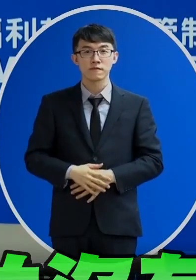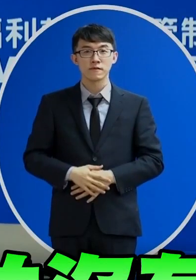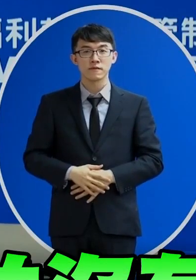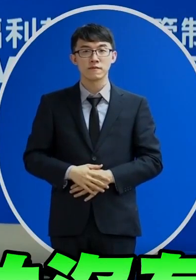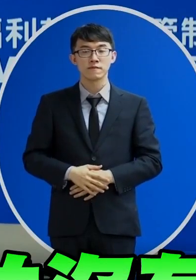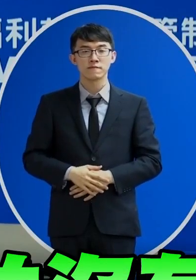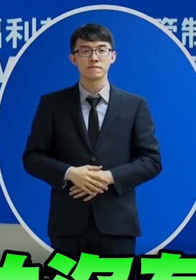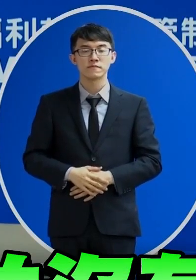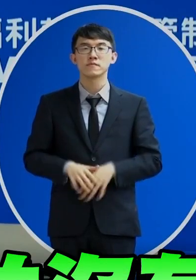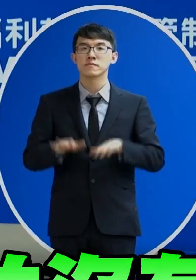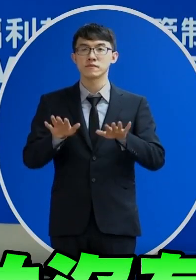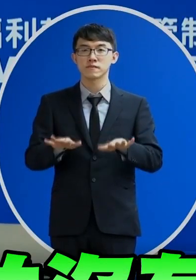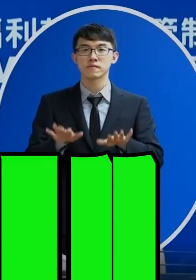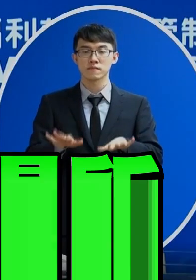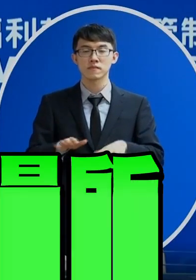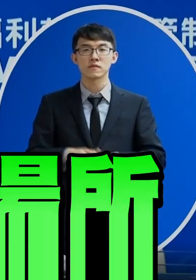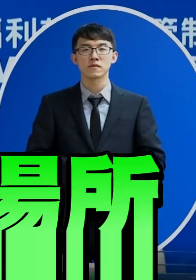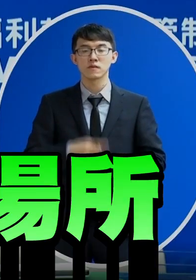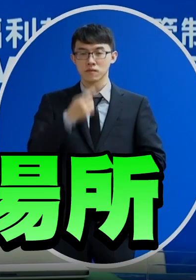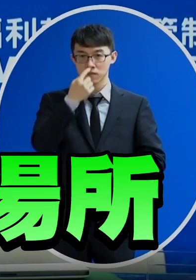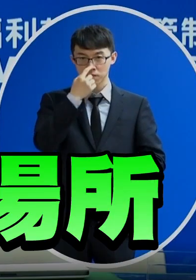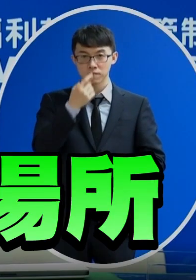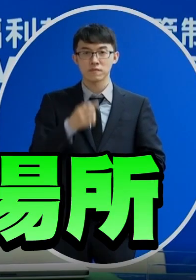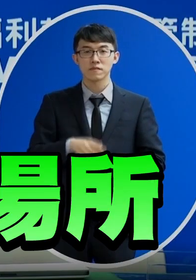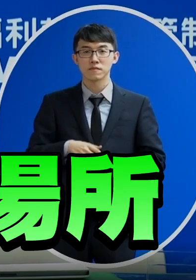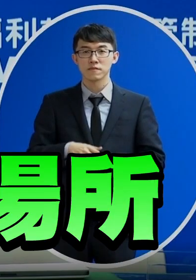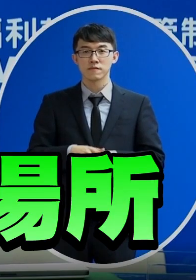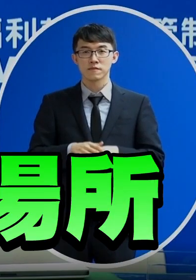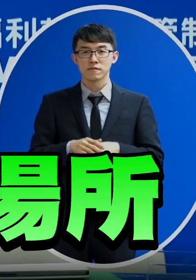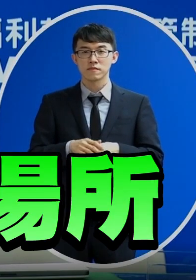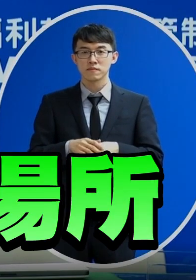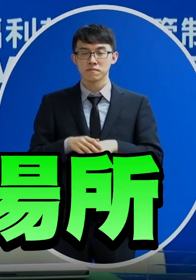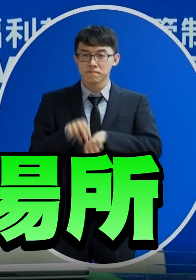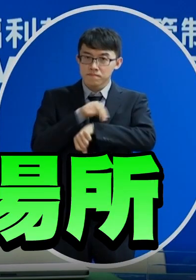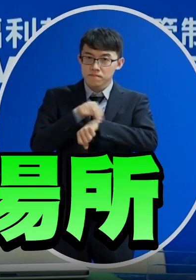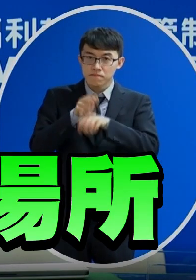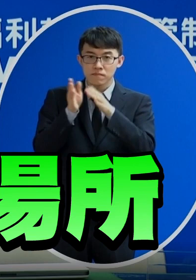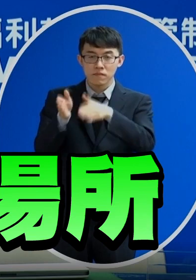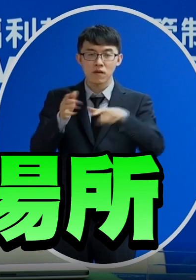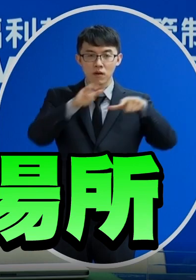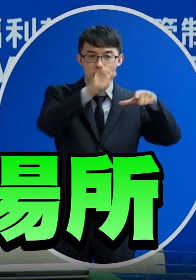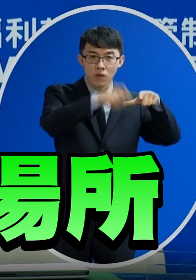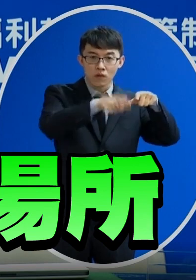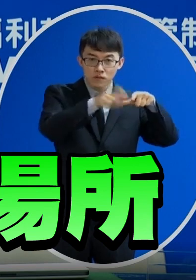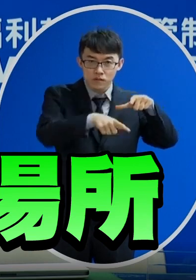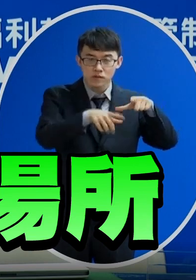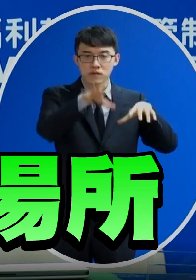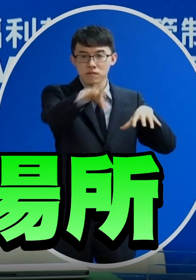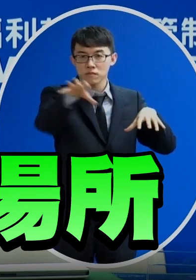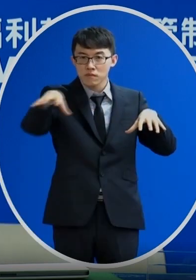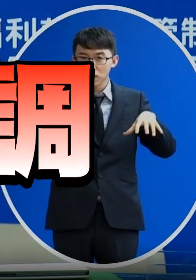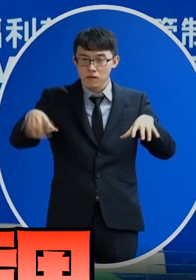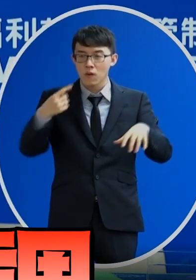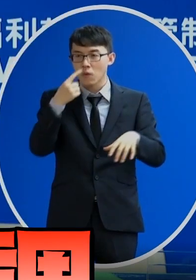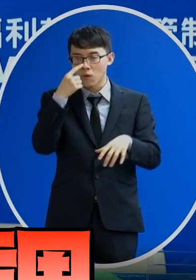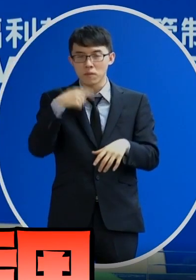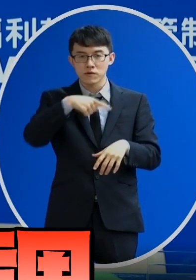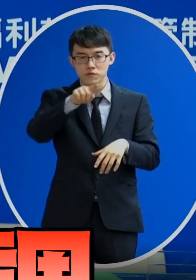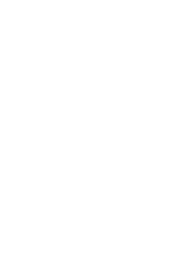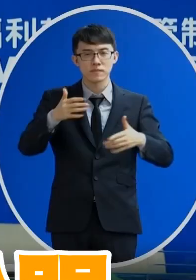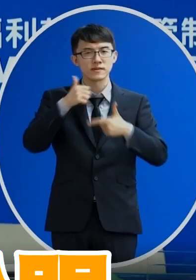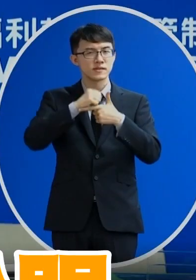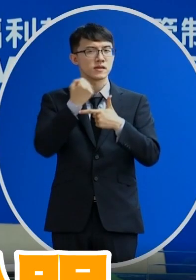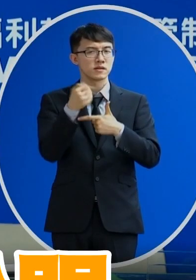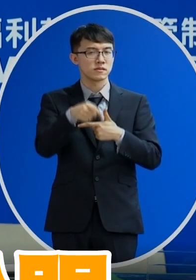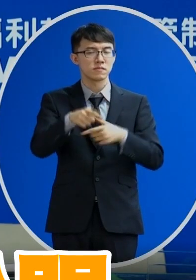目前事实上我们并没有针对公司或是场所来做疫调，全聚的疫